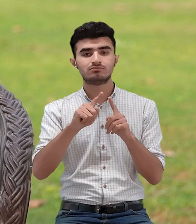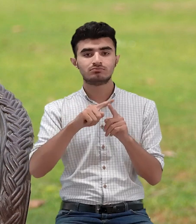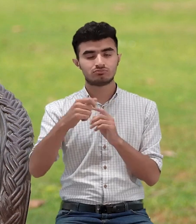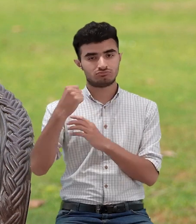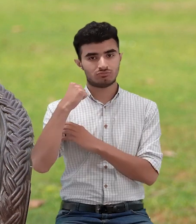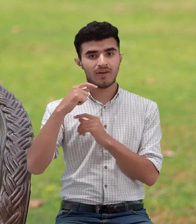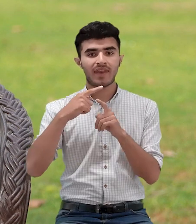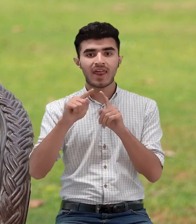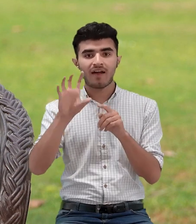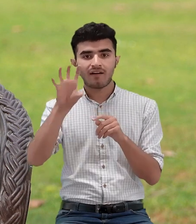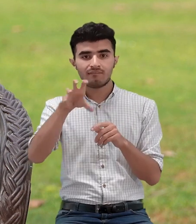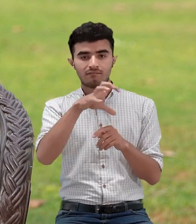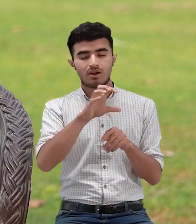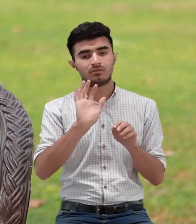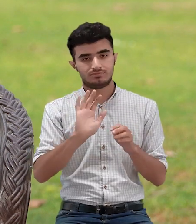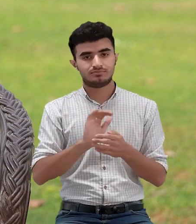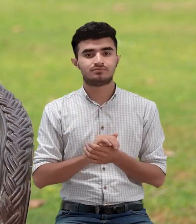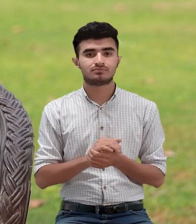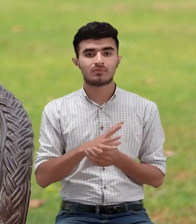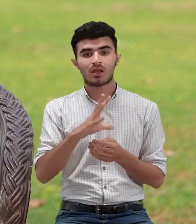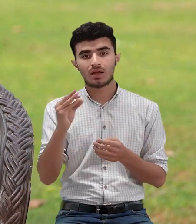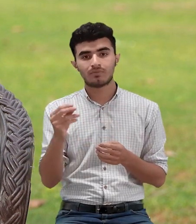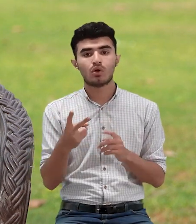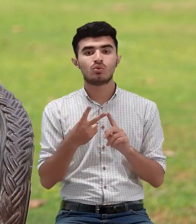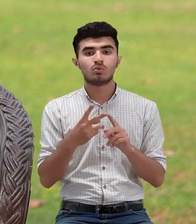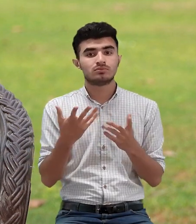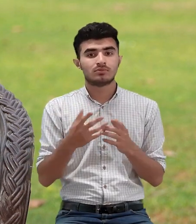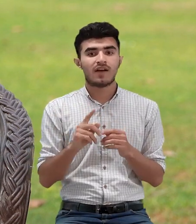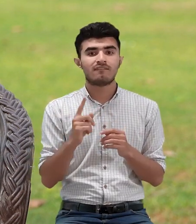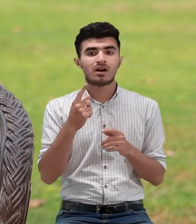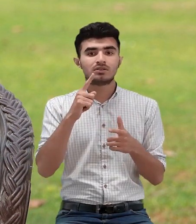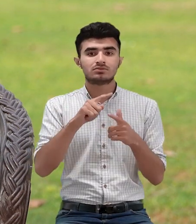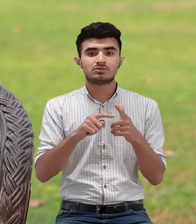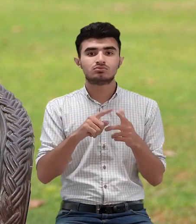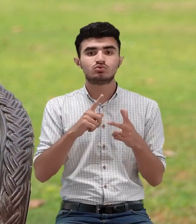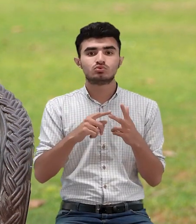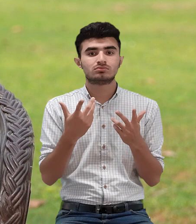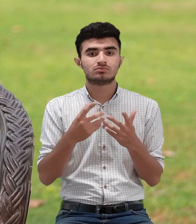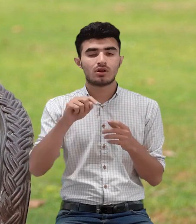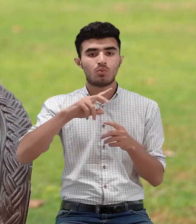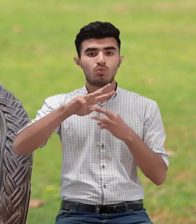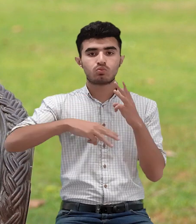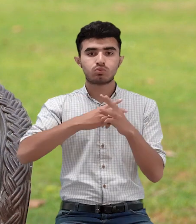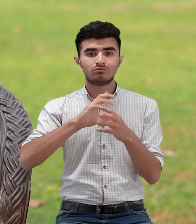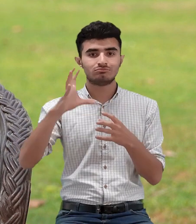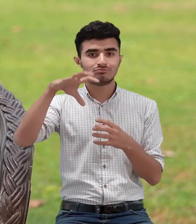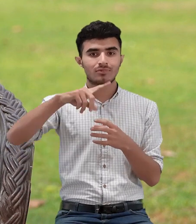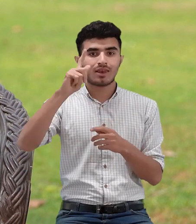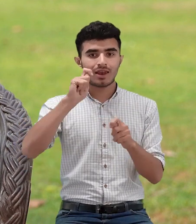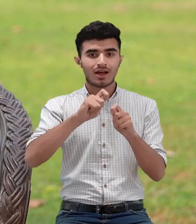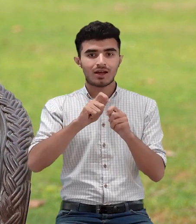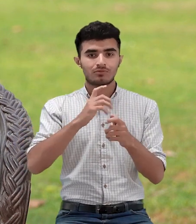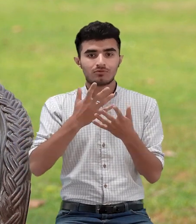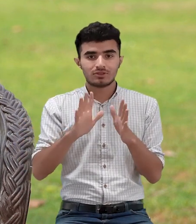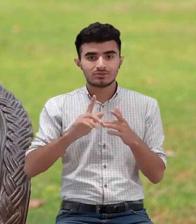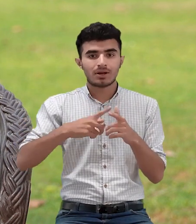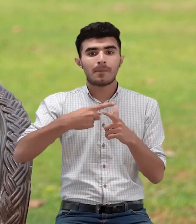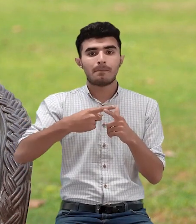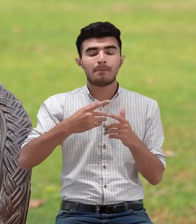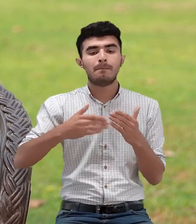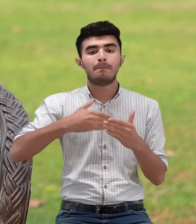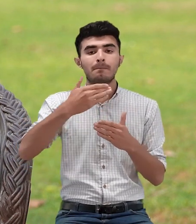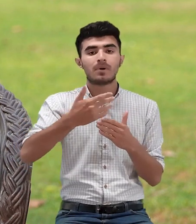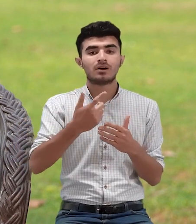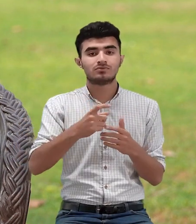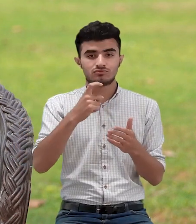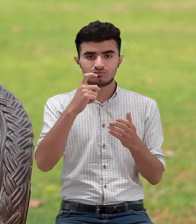اپنے میدان میں آگے بڑھنا ہے۔ تو یہ دوسری چیز ہے۔ پہلی چیز یونیورس کے بارے میں، اس دنیا کی جو اللہ تعالیٰ نے کریٹ کیا اس کا ریزن